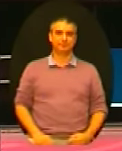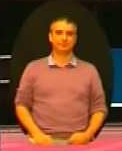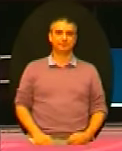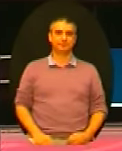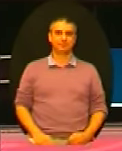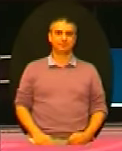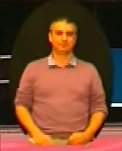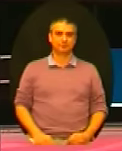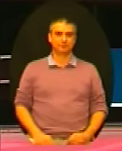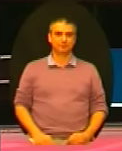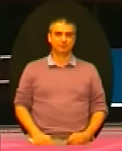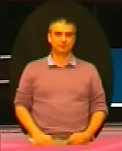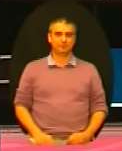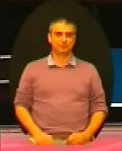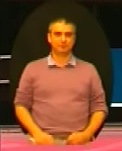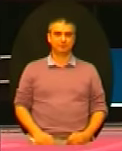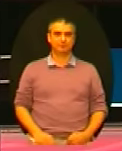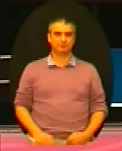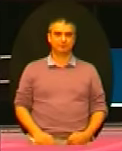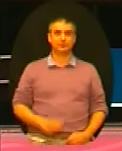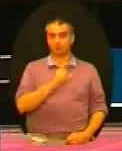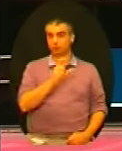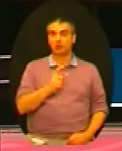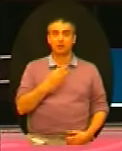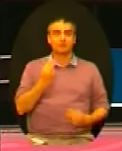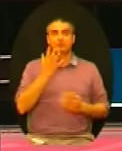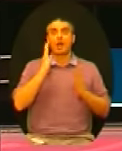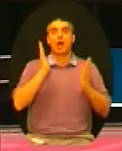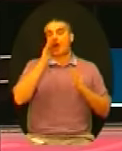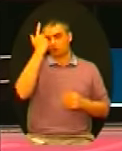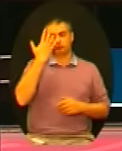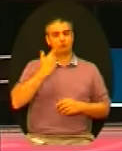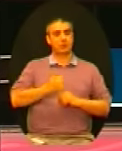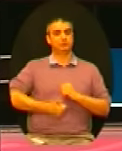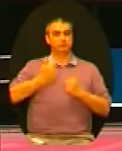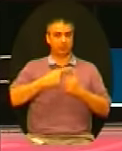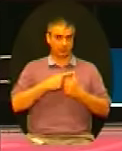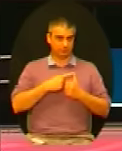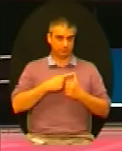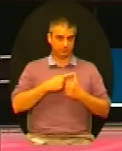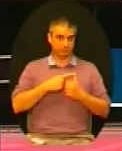אבל אולמרט הורשע בפרשות חמורות מאוד כאשר הוא כיהן כשר.